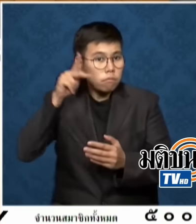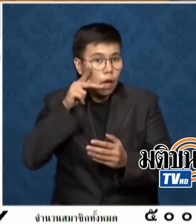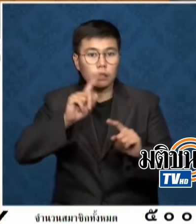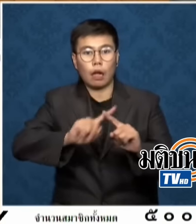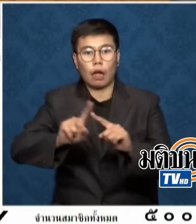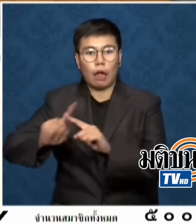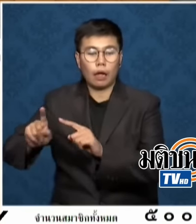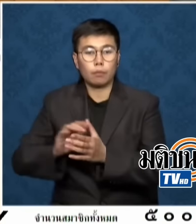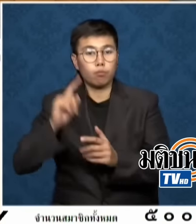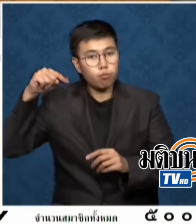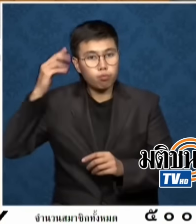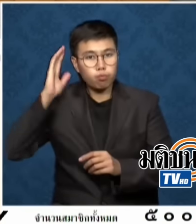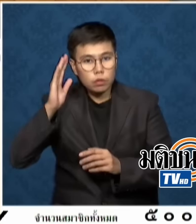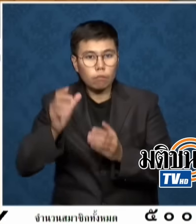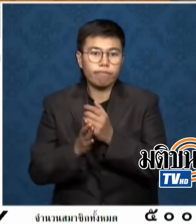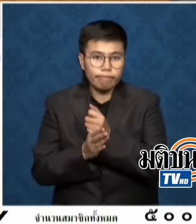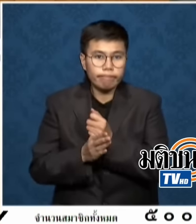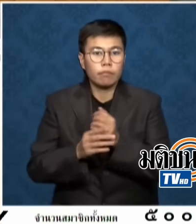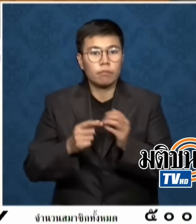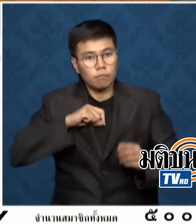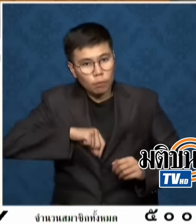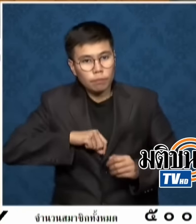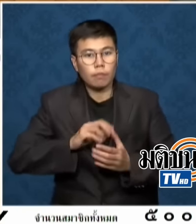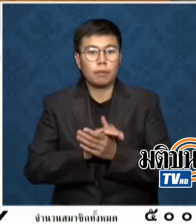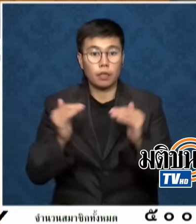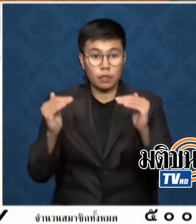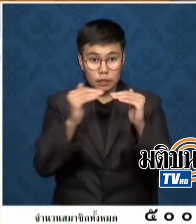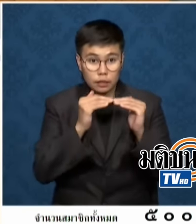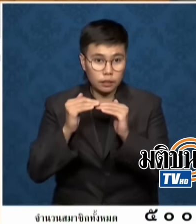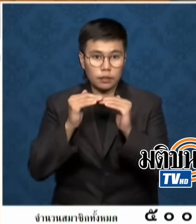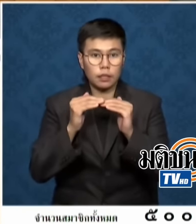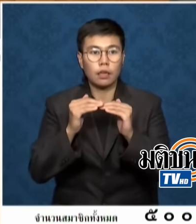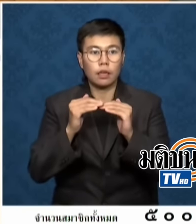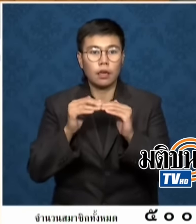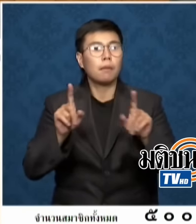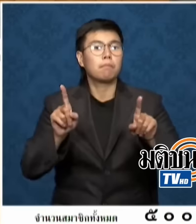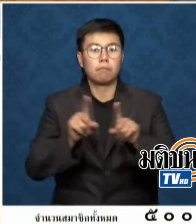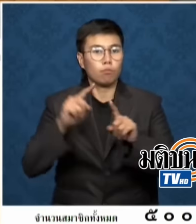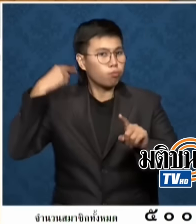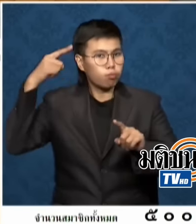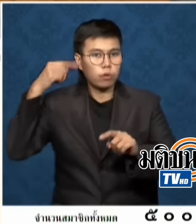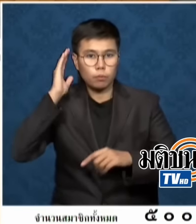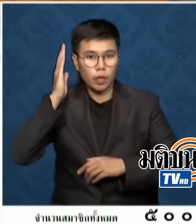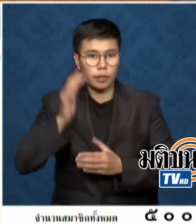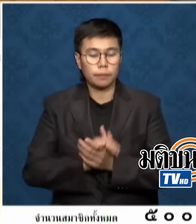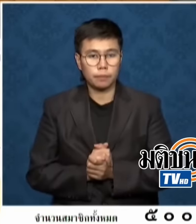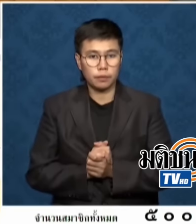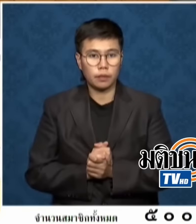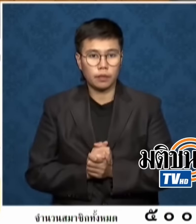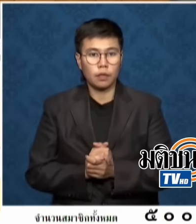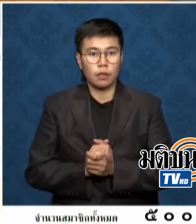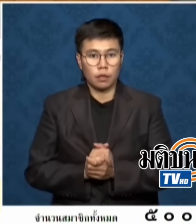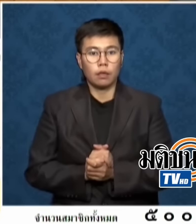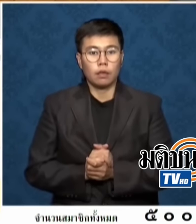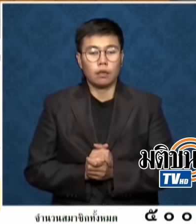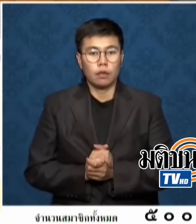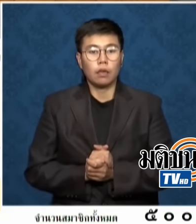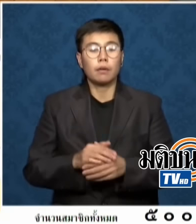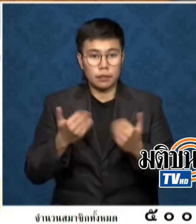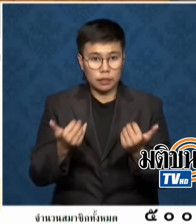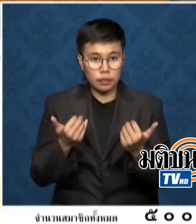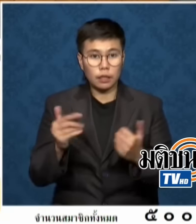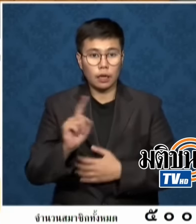นั้นสิทธิต่างๆที่ตามมาก็เหมือนคู่สมรสทั่วไปค่ะเพราะฉะนั้นสิ่งที่พูดถึงในวันนี้ค่ะเป็นเ